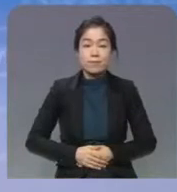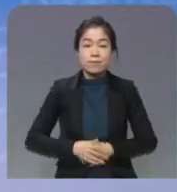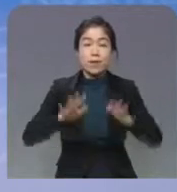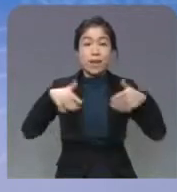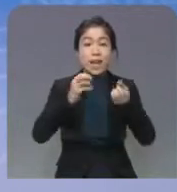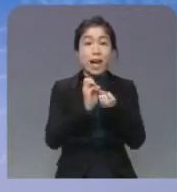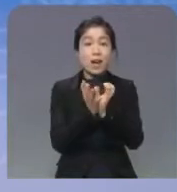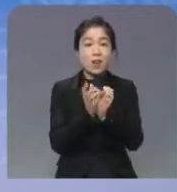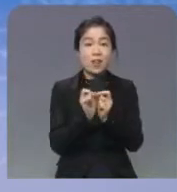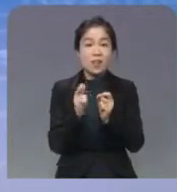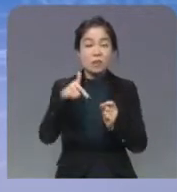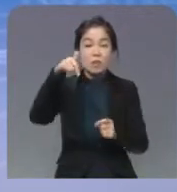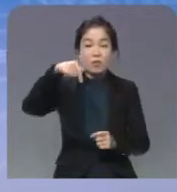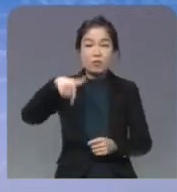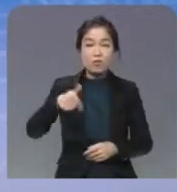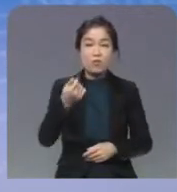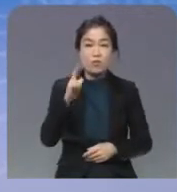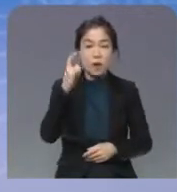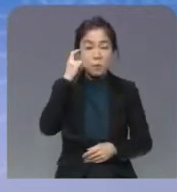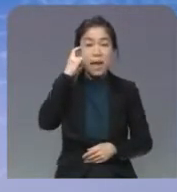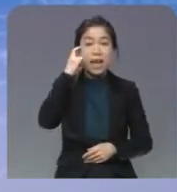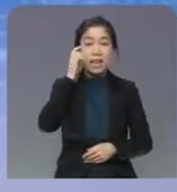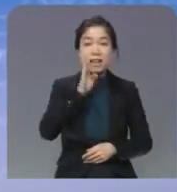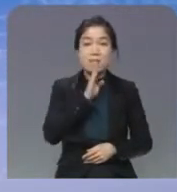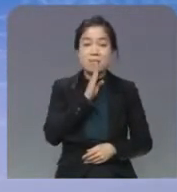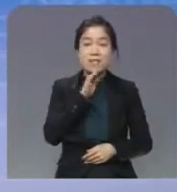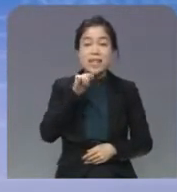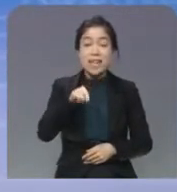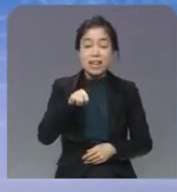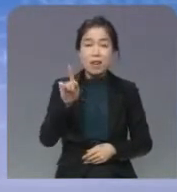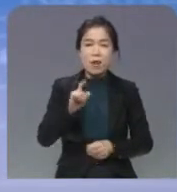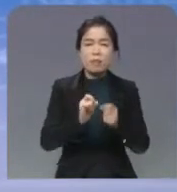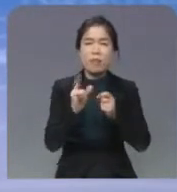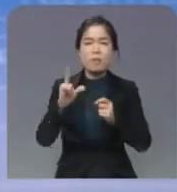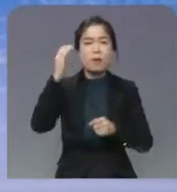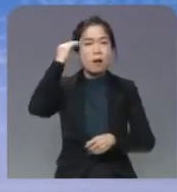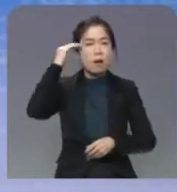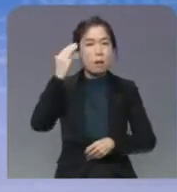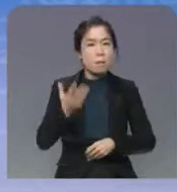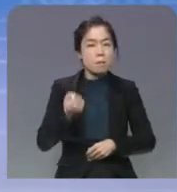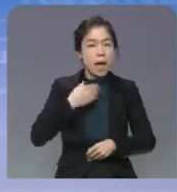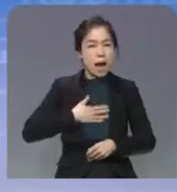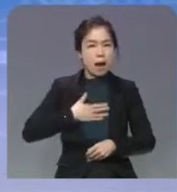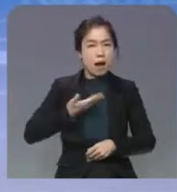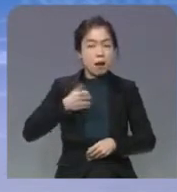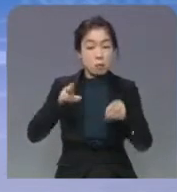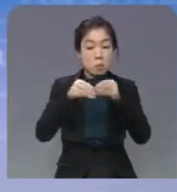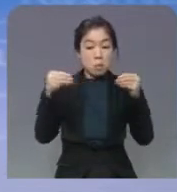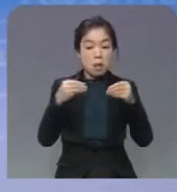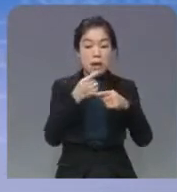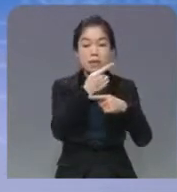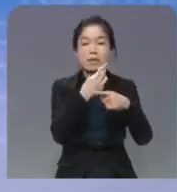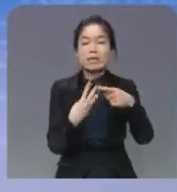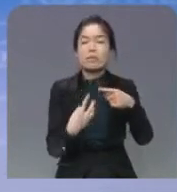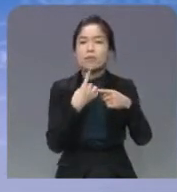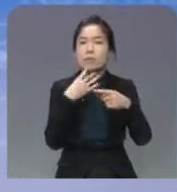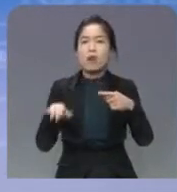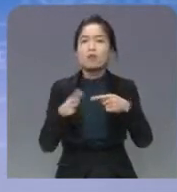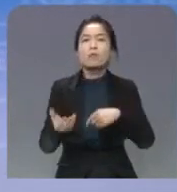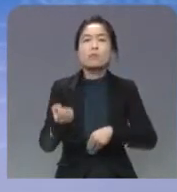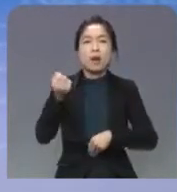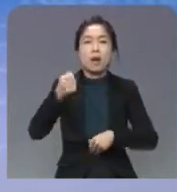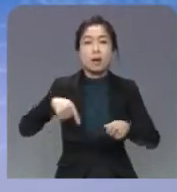가을꽃 하면 대부분이 국화를 떠올리게 되는데요. 이 국화는 거의 국산 품종으로 알고 있지만 3분의 1 정도만 우리